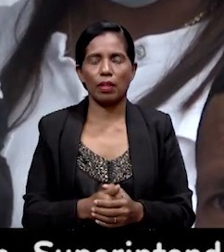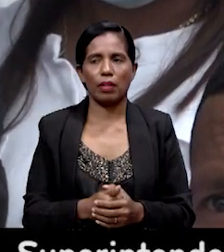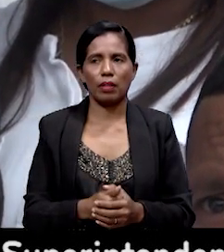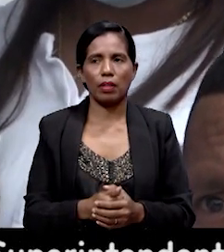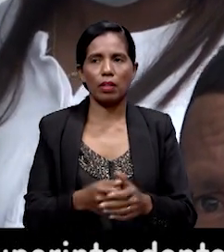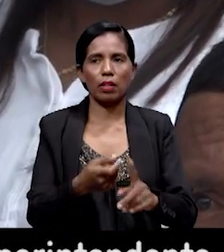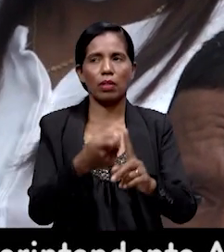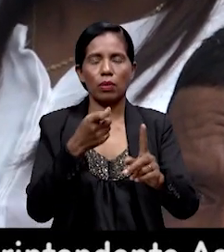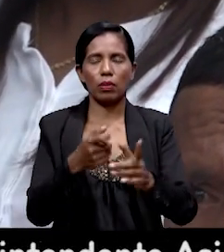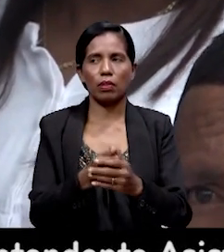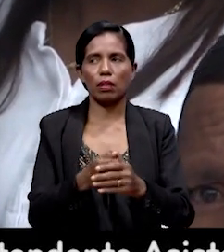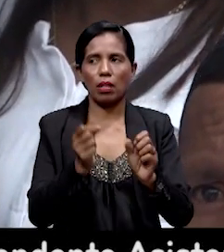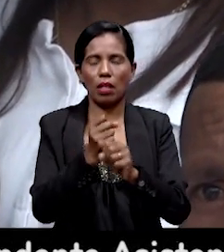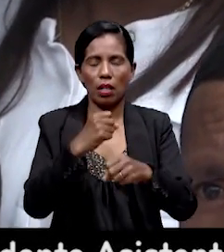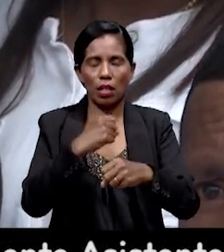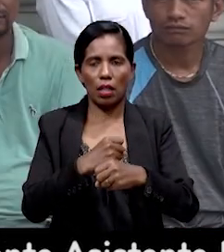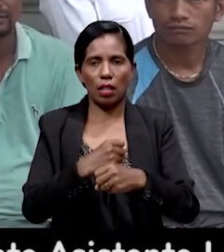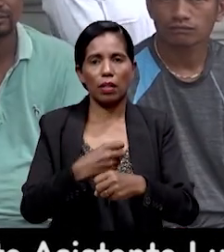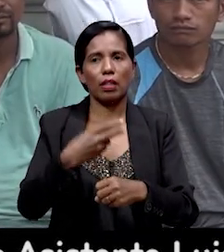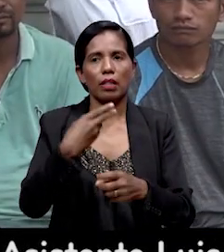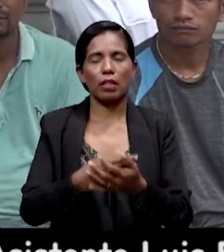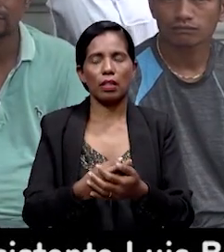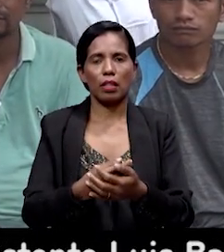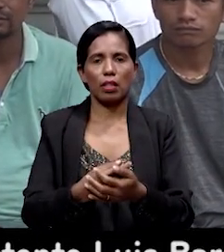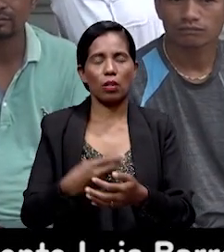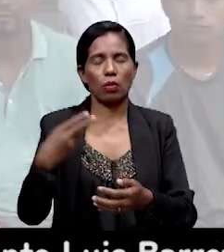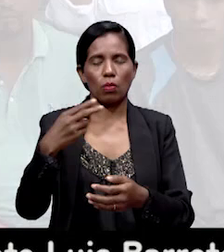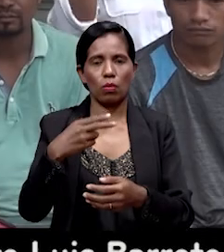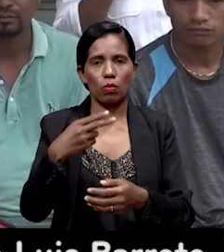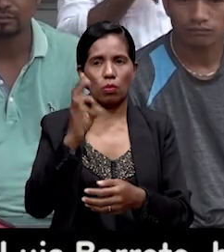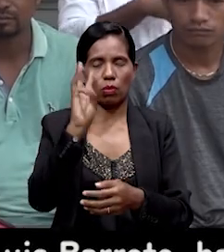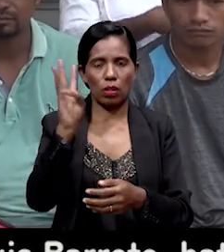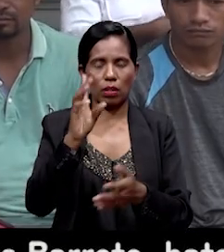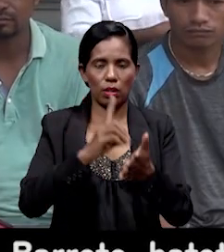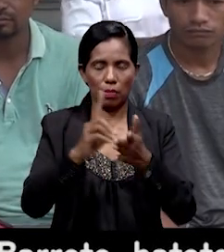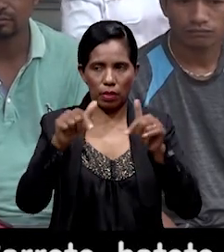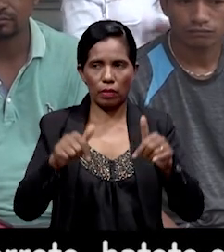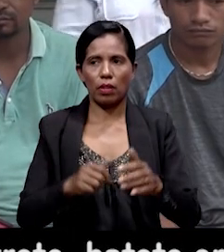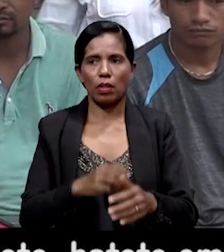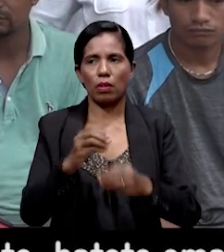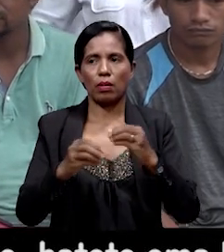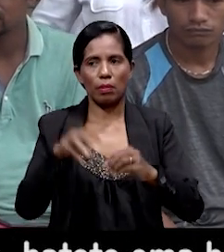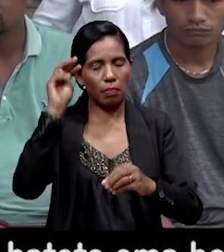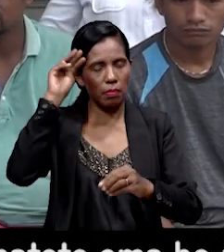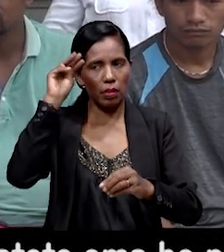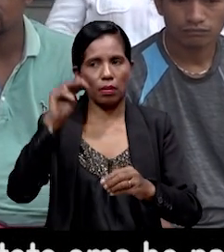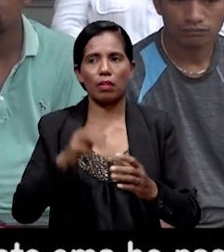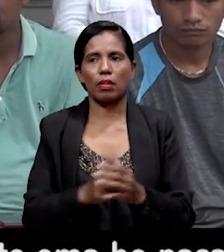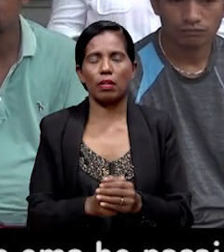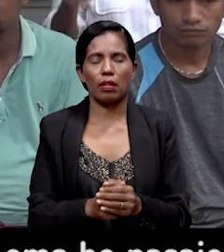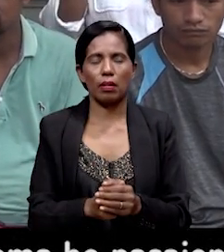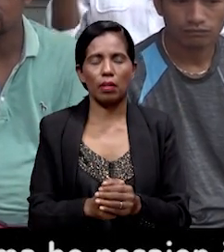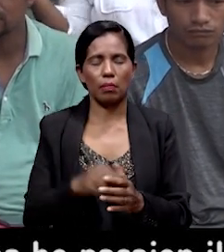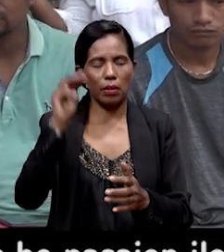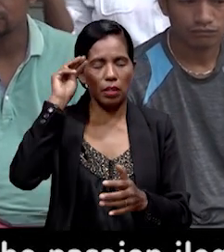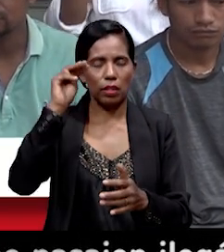se conferência imprensa nebe halau e rudilaran, quarta semana né. Relaciona com a intervenção Ministério relevante